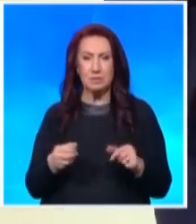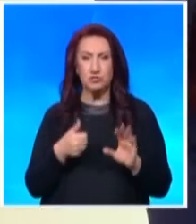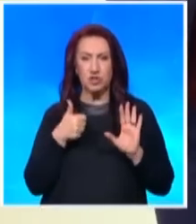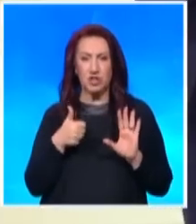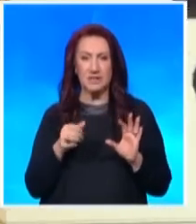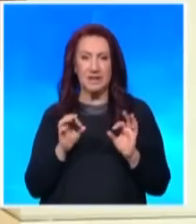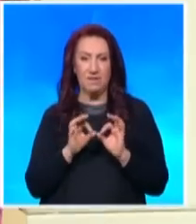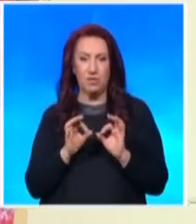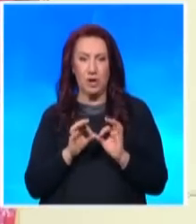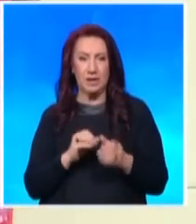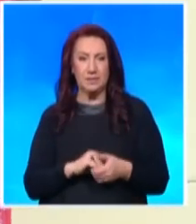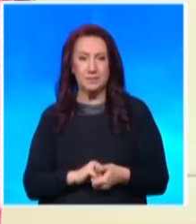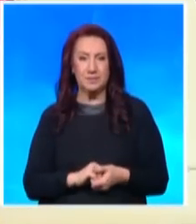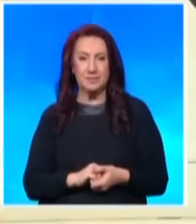Иван